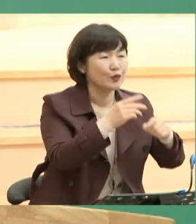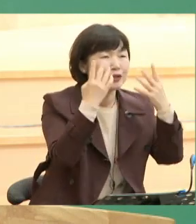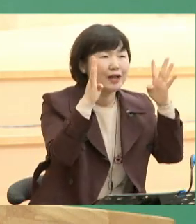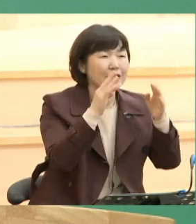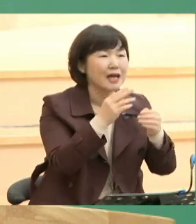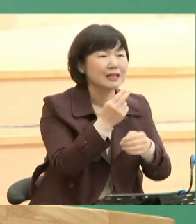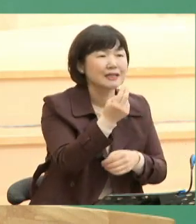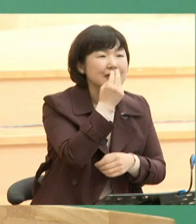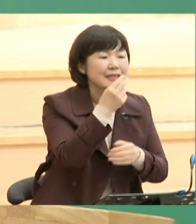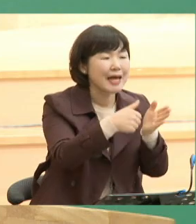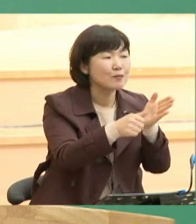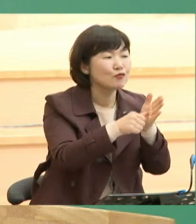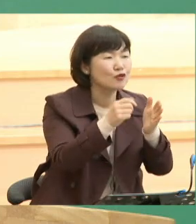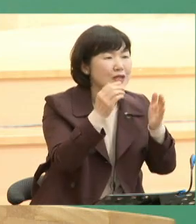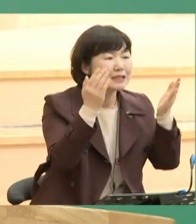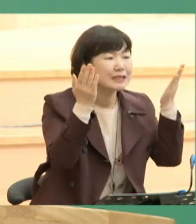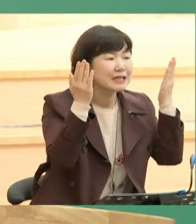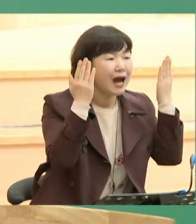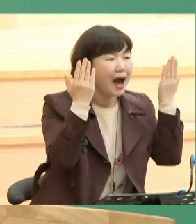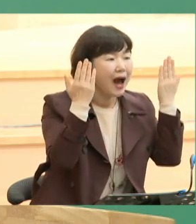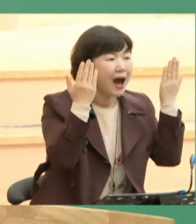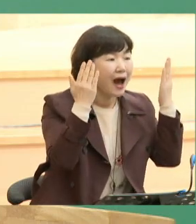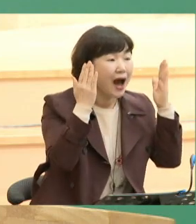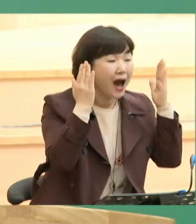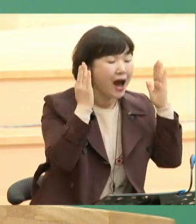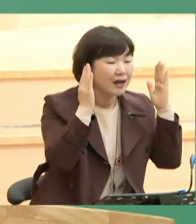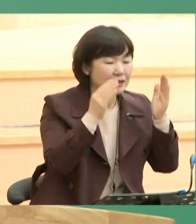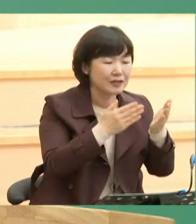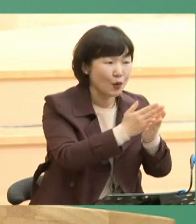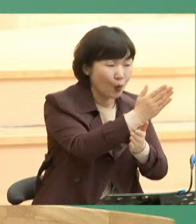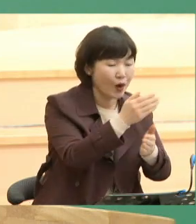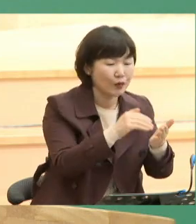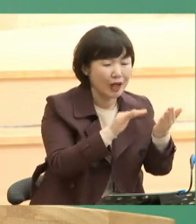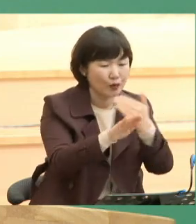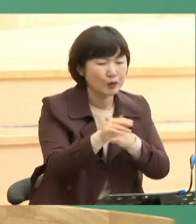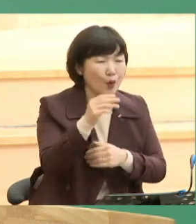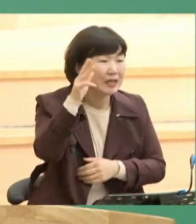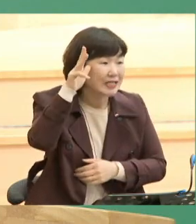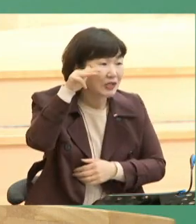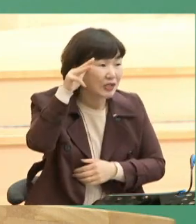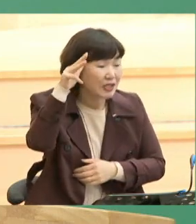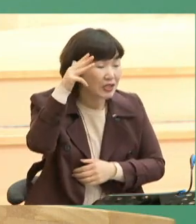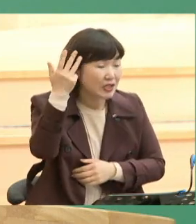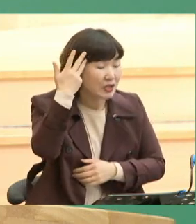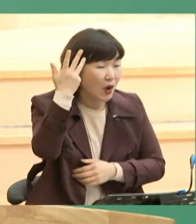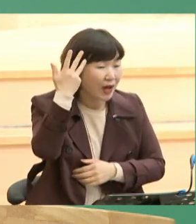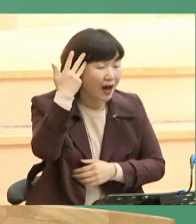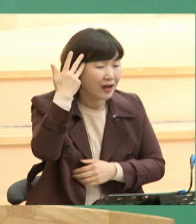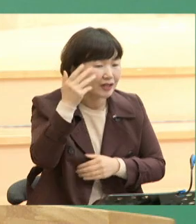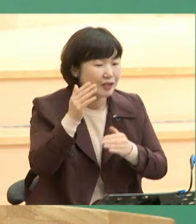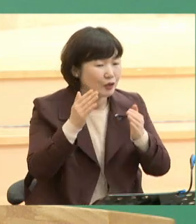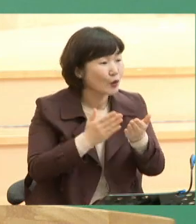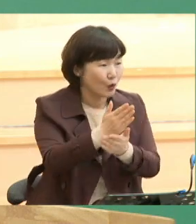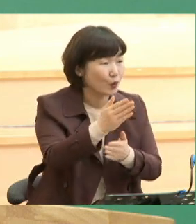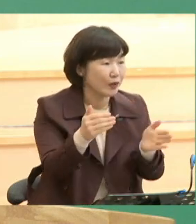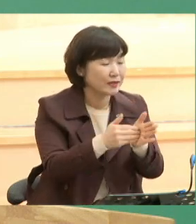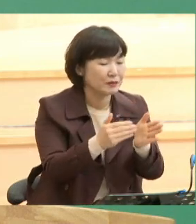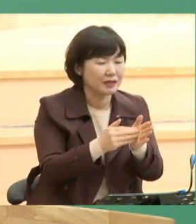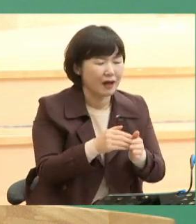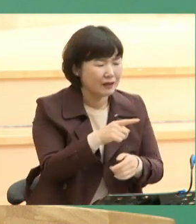또 복수전공으로 철학을 함께 그렇게 공부를 했었어요 그렇지만 뭐 제가 생각해도 더없이 처럼 부족한